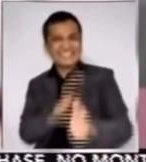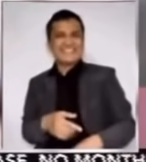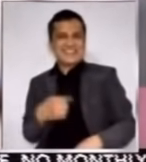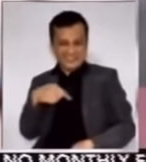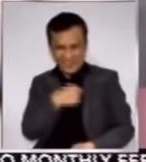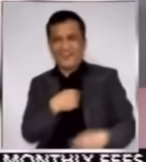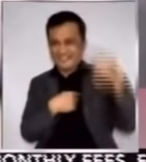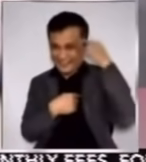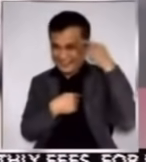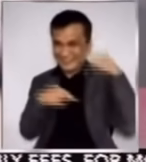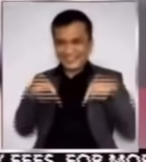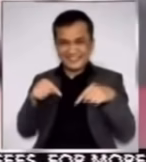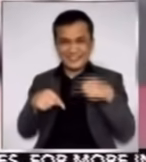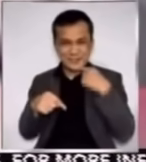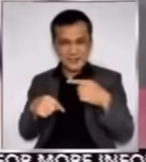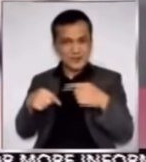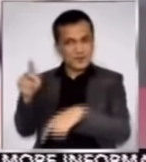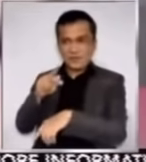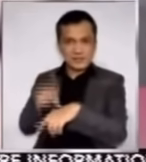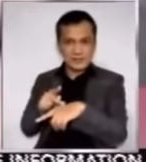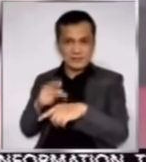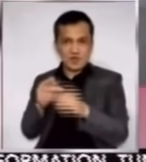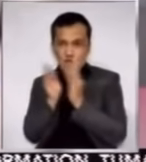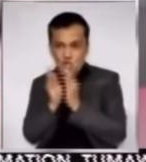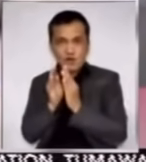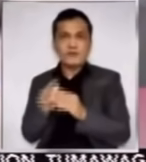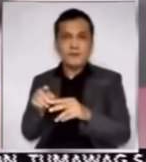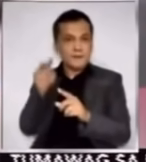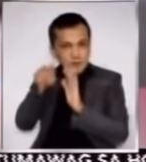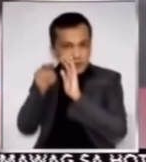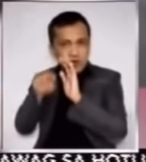lang makikita sa Pilipinas yung aming video. Pero